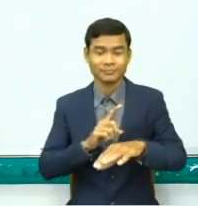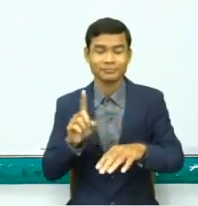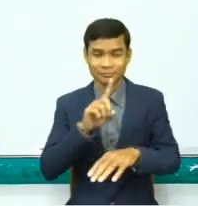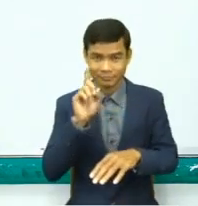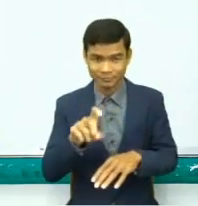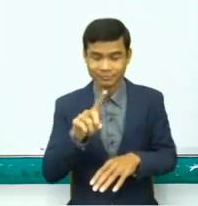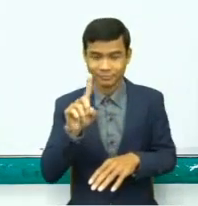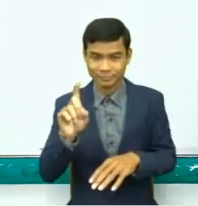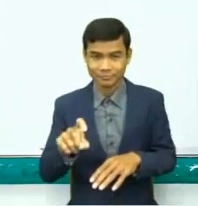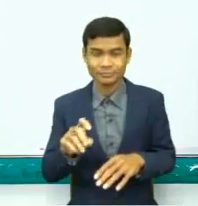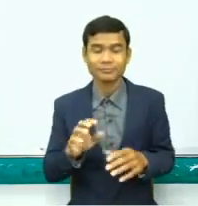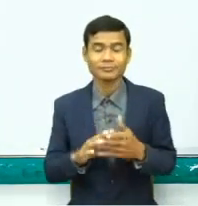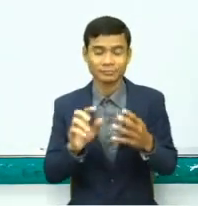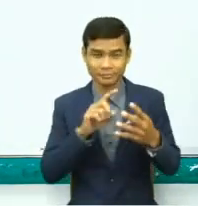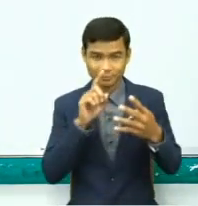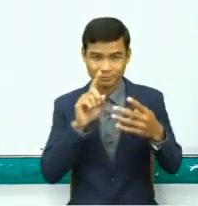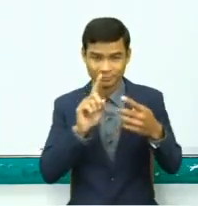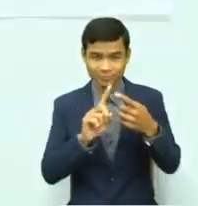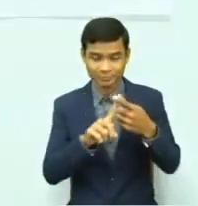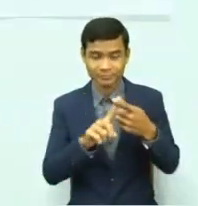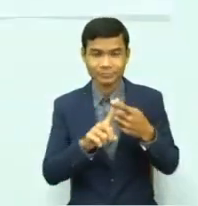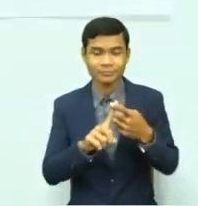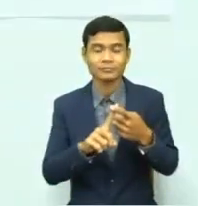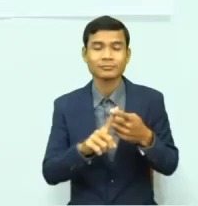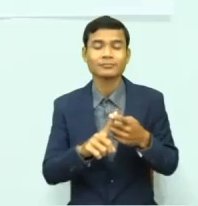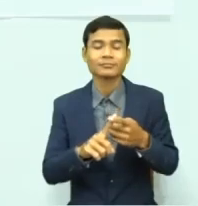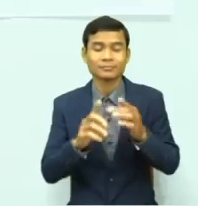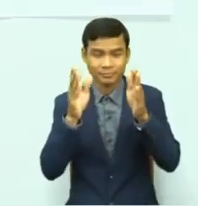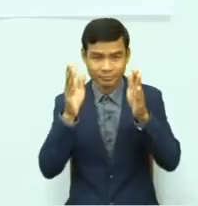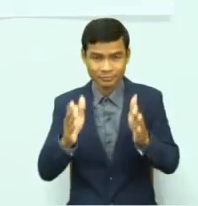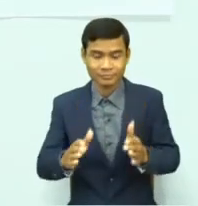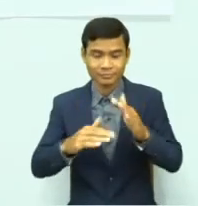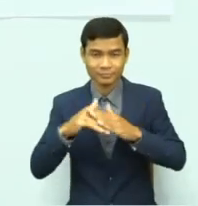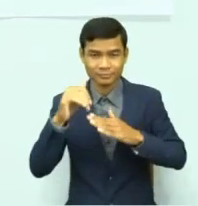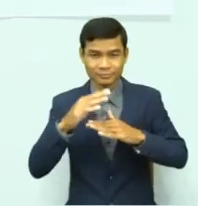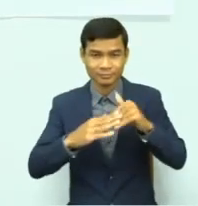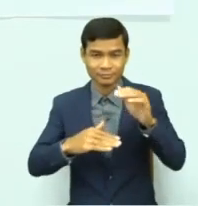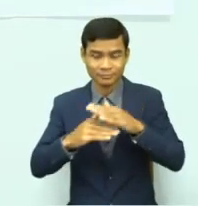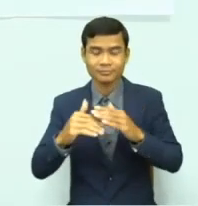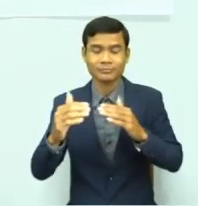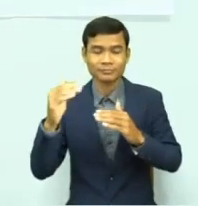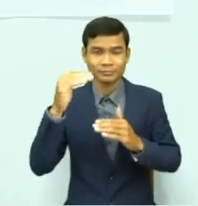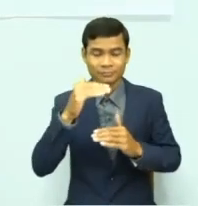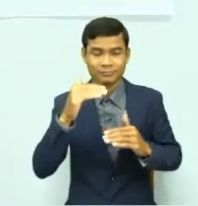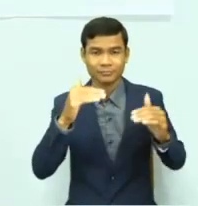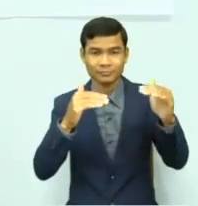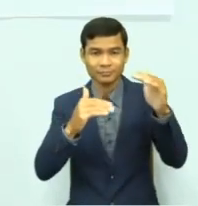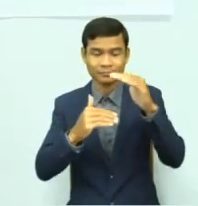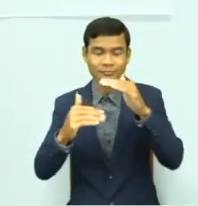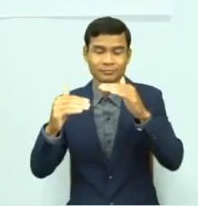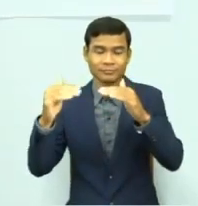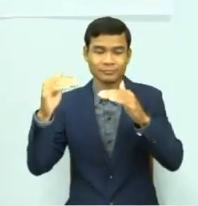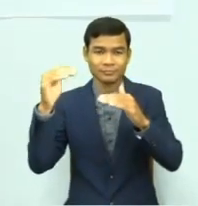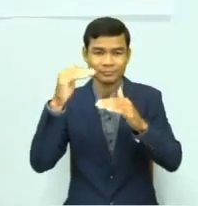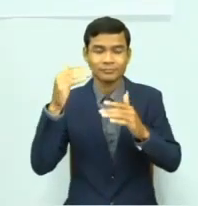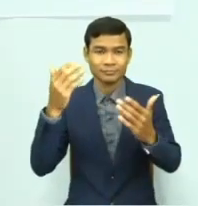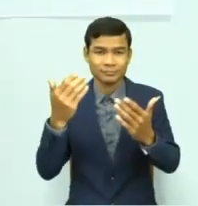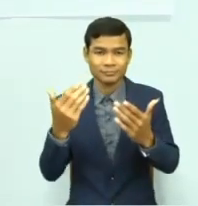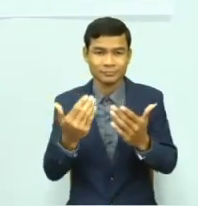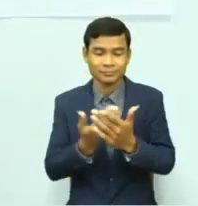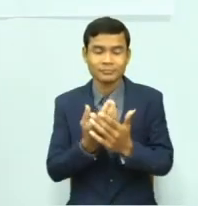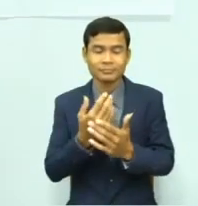con. Chà xâm nua tì mùi chà. Nẹ có sáng xa đáy thầm mấy. Khnông áp tập bọt